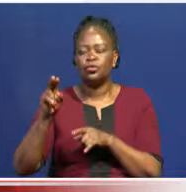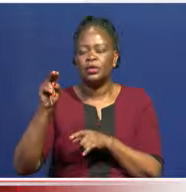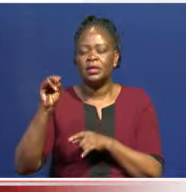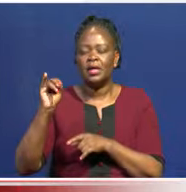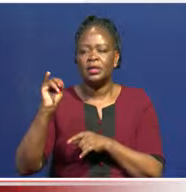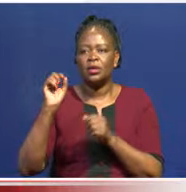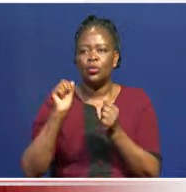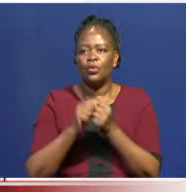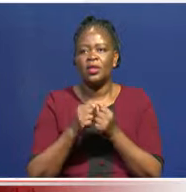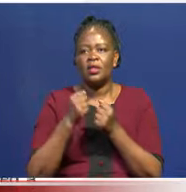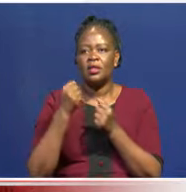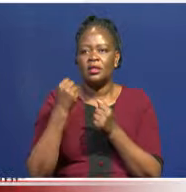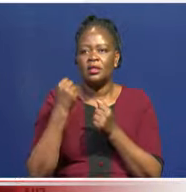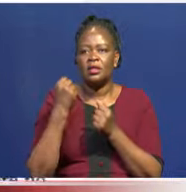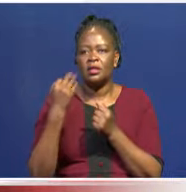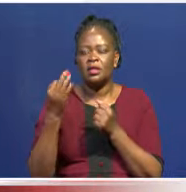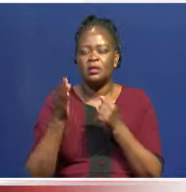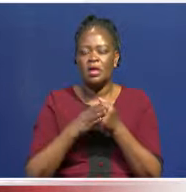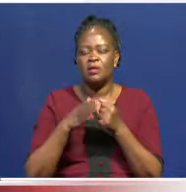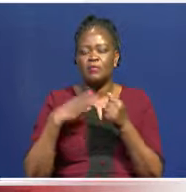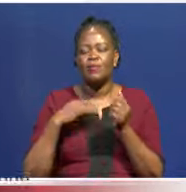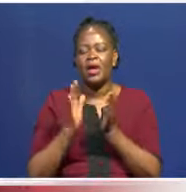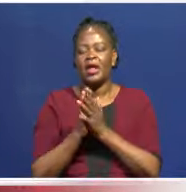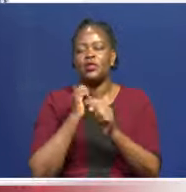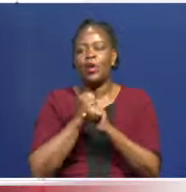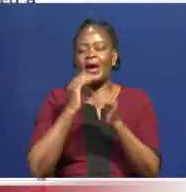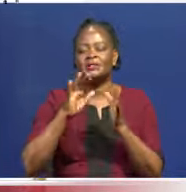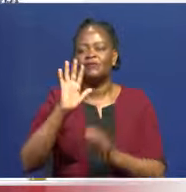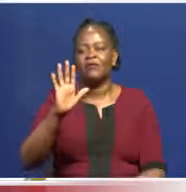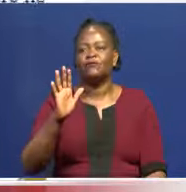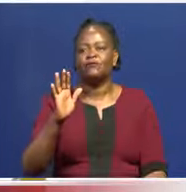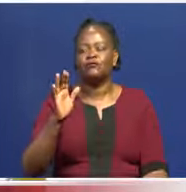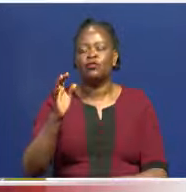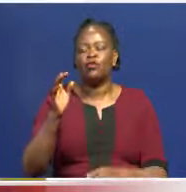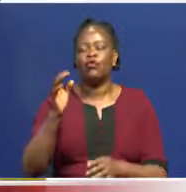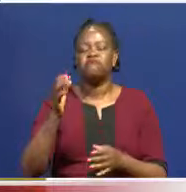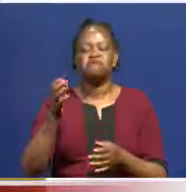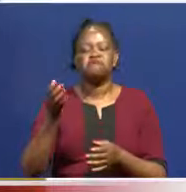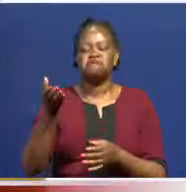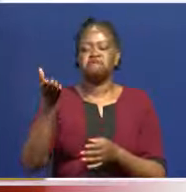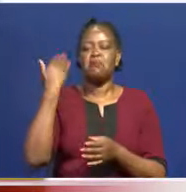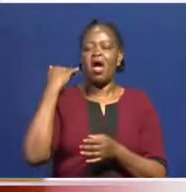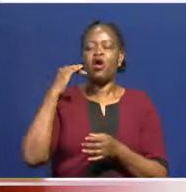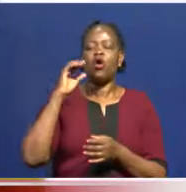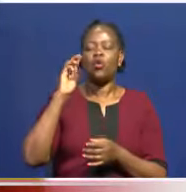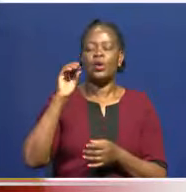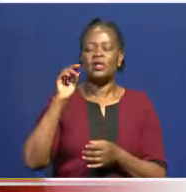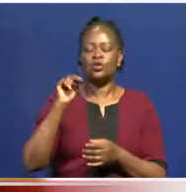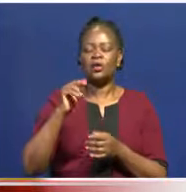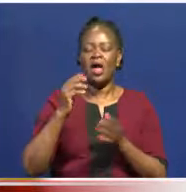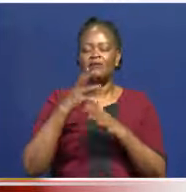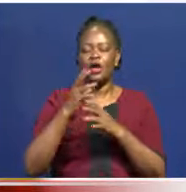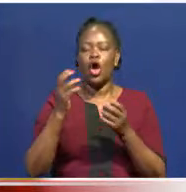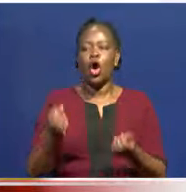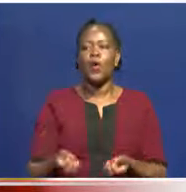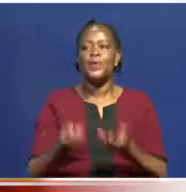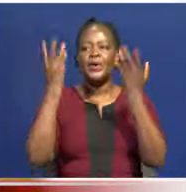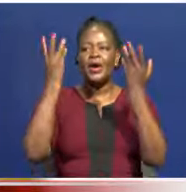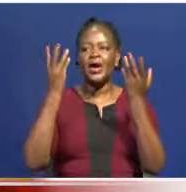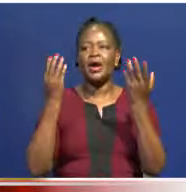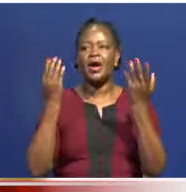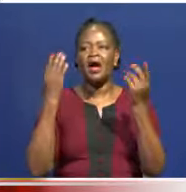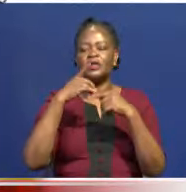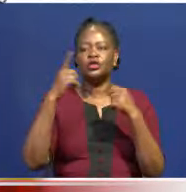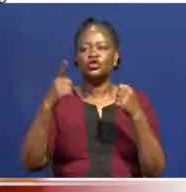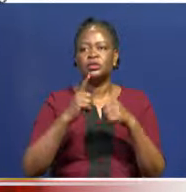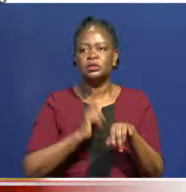abiria 39 na wafanyikazi watano ililazimika kurejea katika uwanja wa Wilson kufuatia mlipuko mkubwa muda mfupi baada